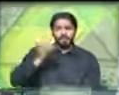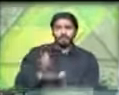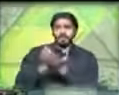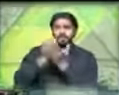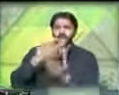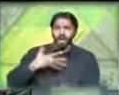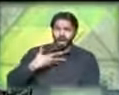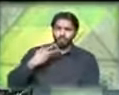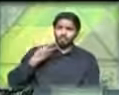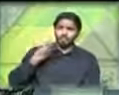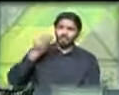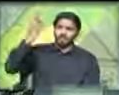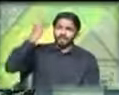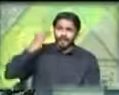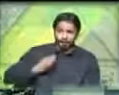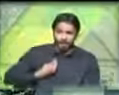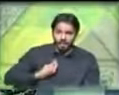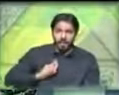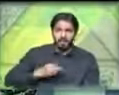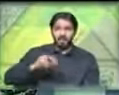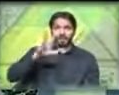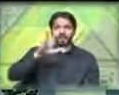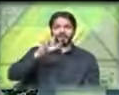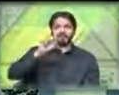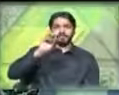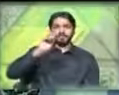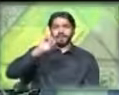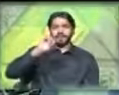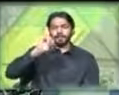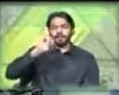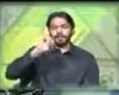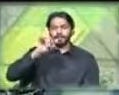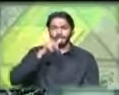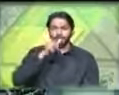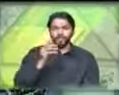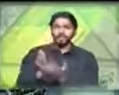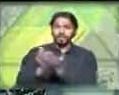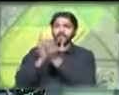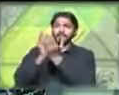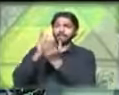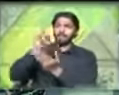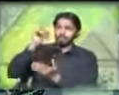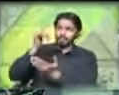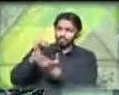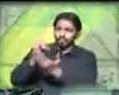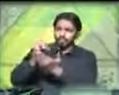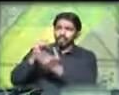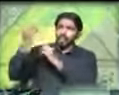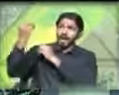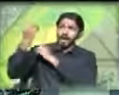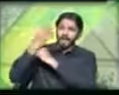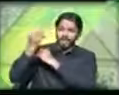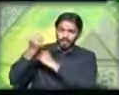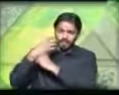يرزقني نعمة الفهم. نعمة الفهم. اللهم علمني ما